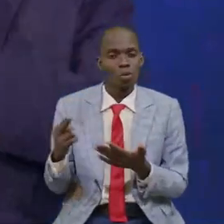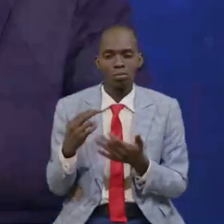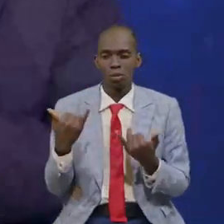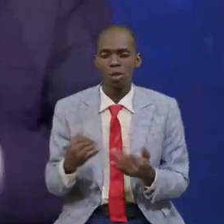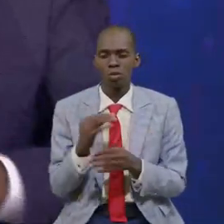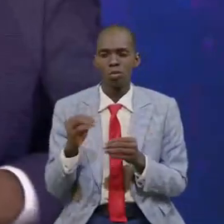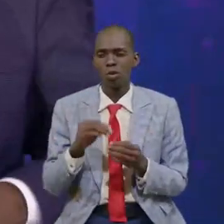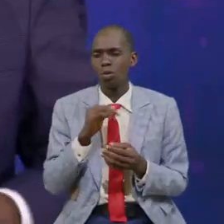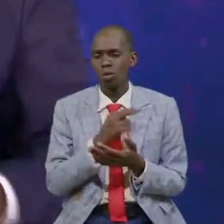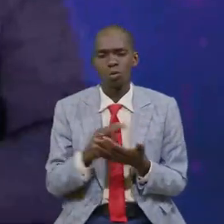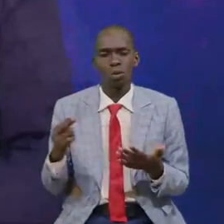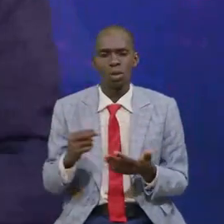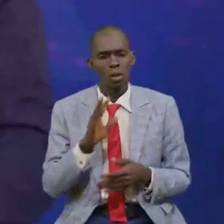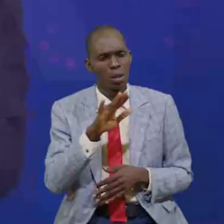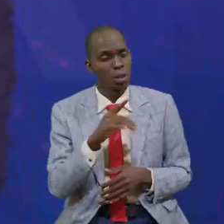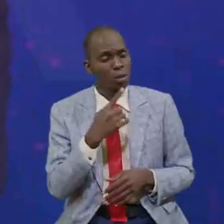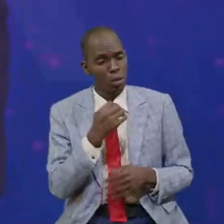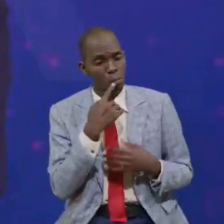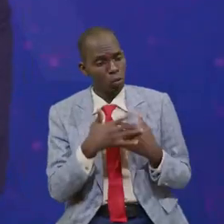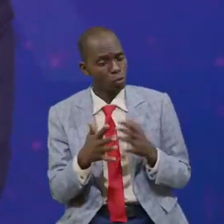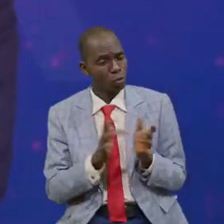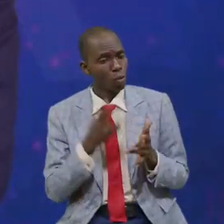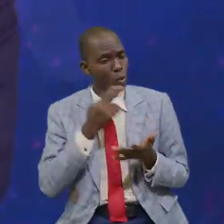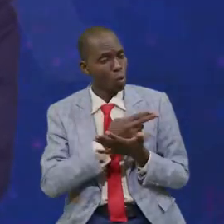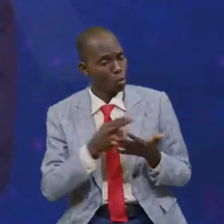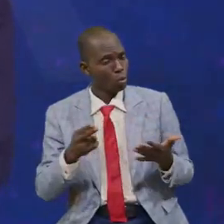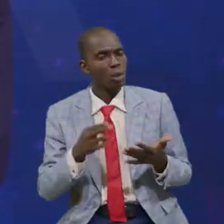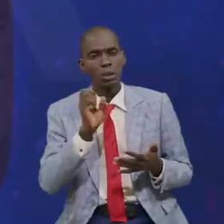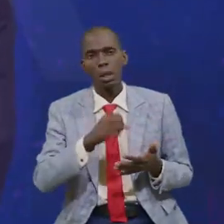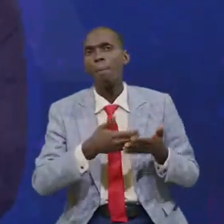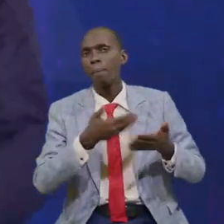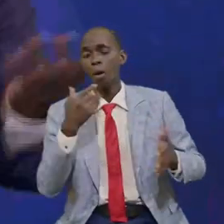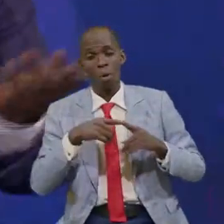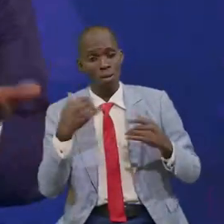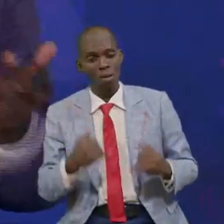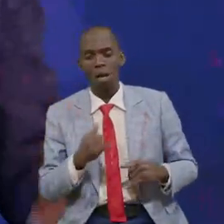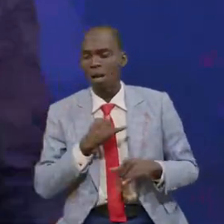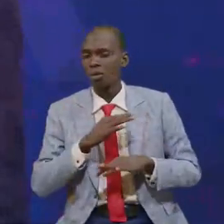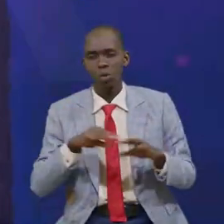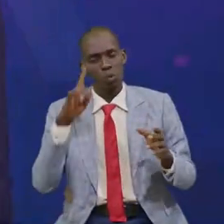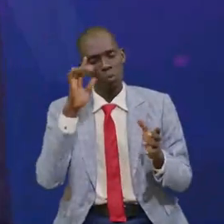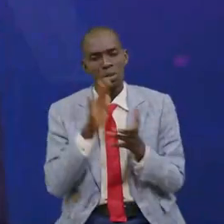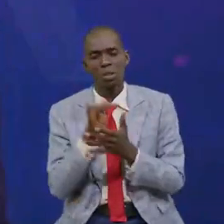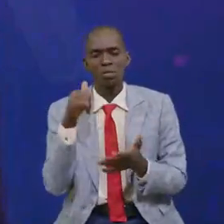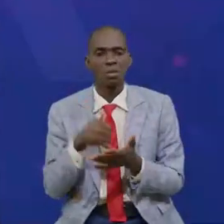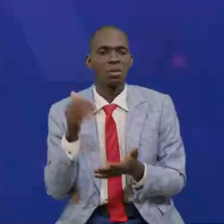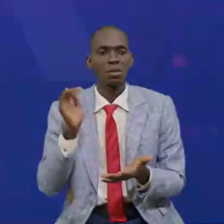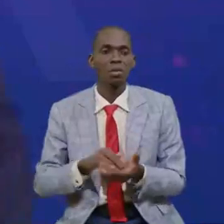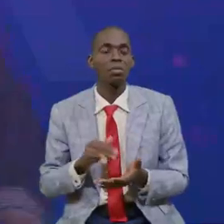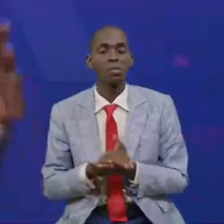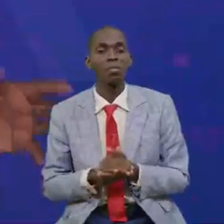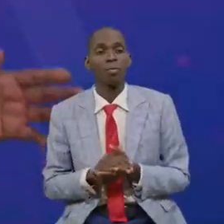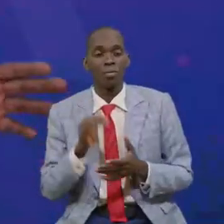dis, mais il était saint avant. Je ne dis plus ça maintenant. Je n'accepte plus ça maintenant. Ça, c'est l'homme. Il